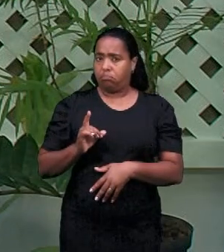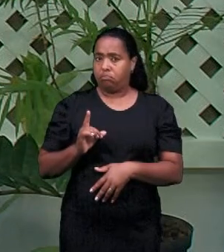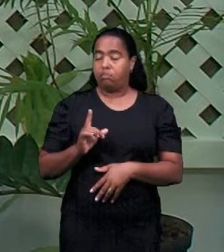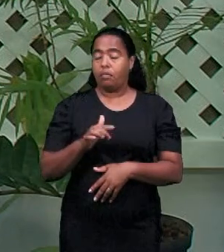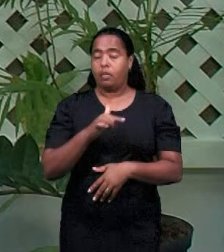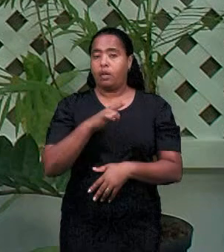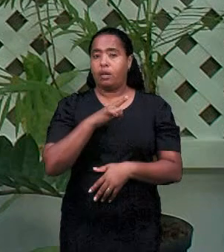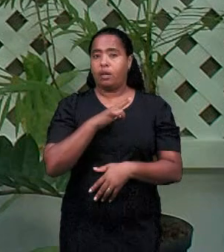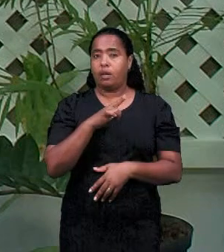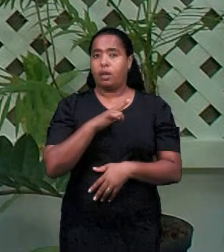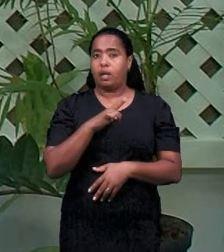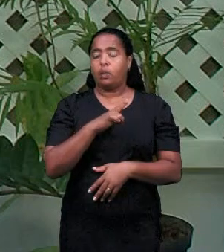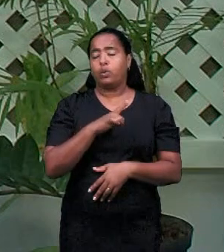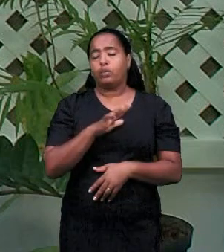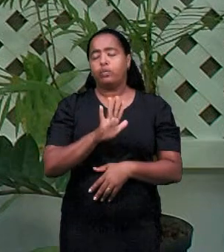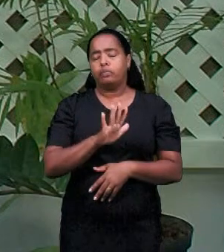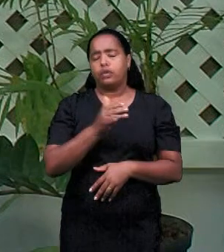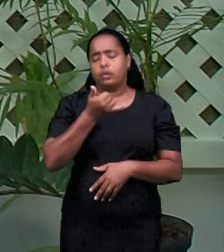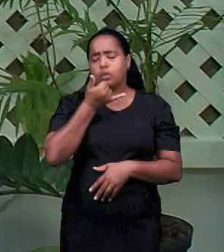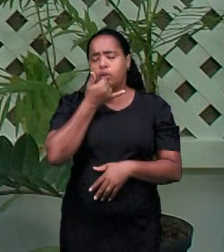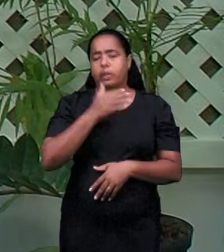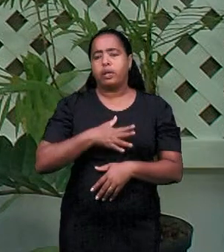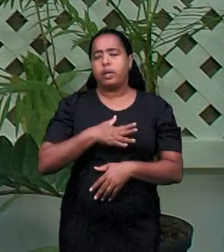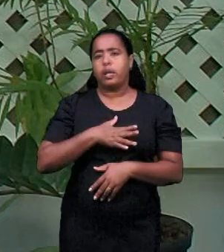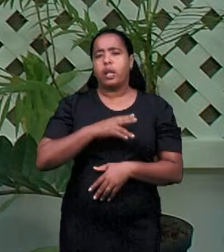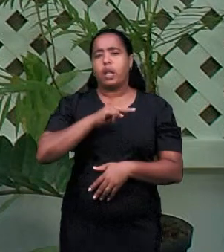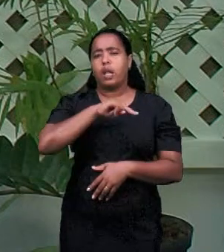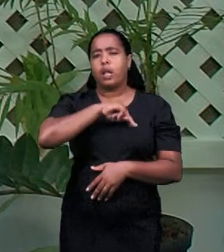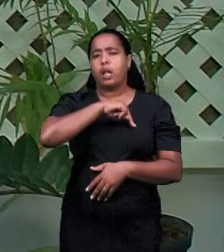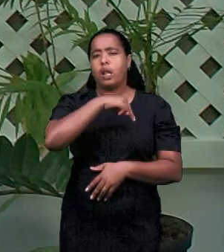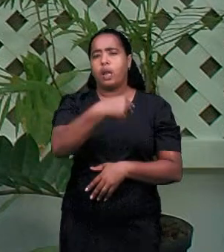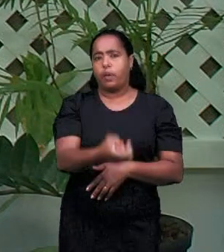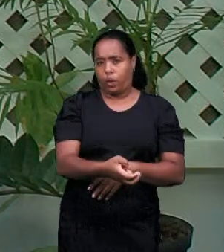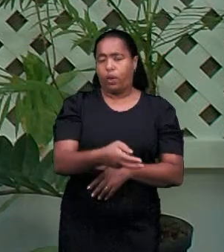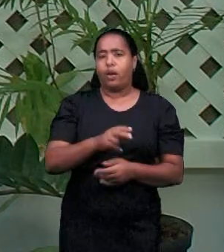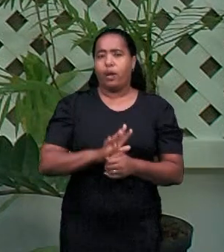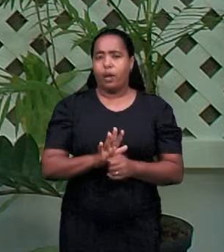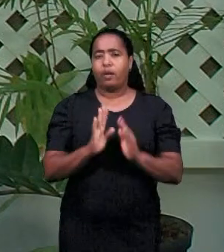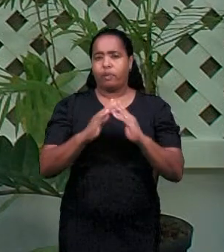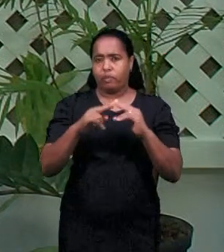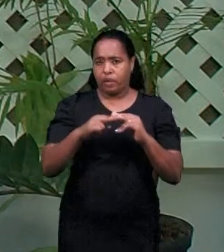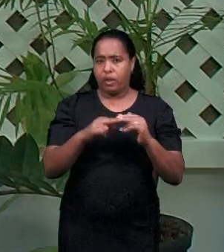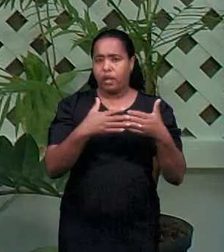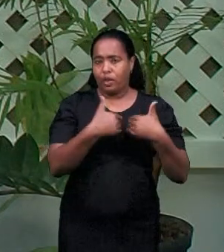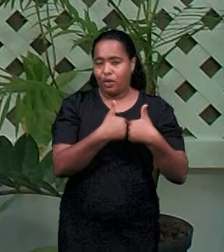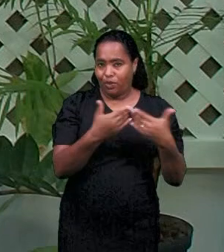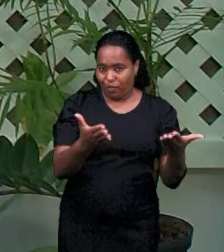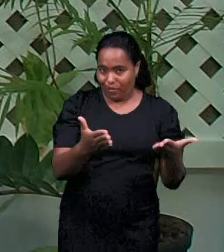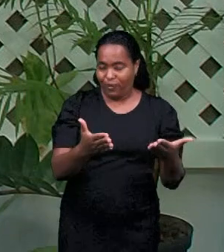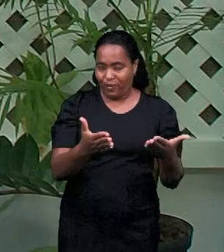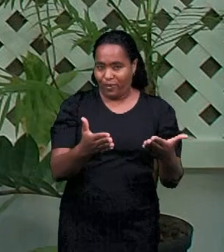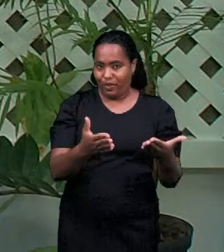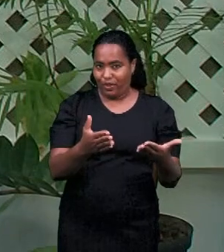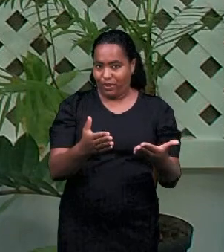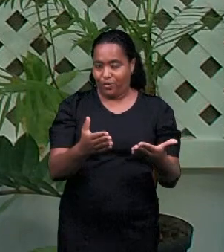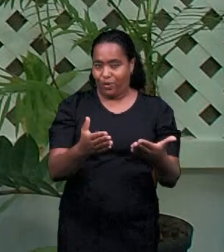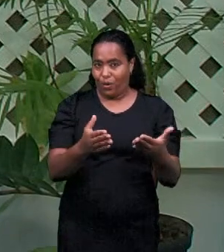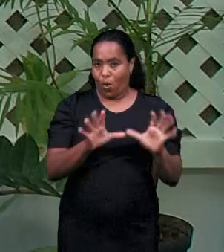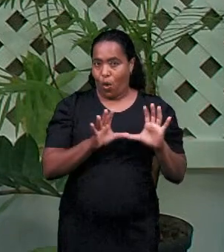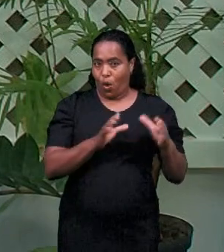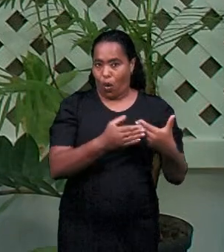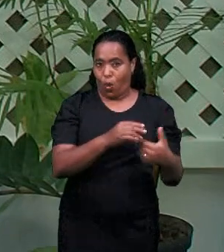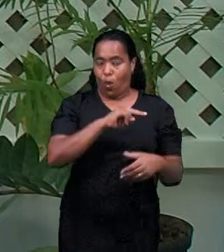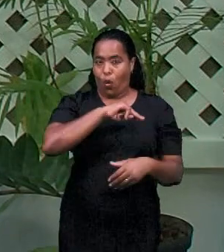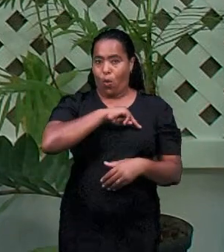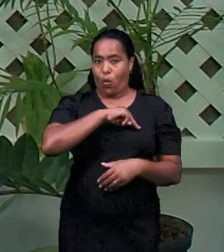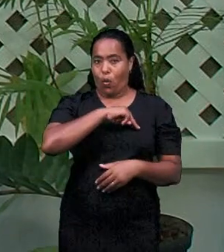Pardon, est Nicolas de l'Église primitive. Donc les Nicolaïtes, la doctrine qu'il a